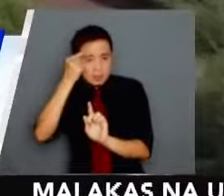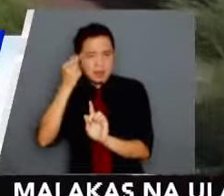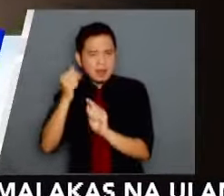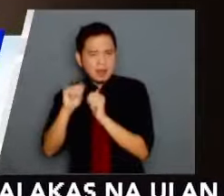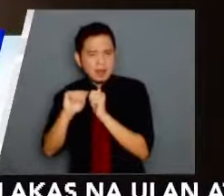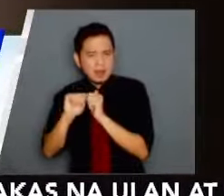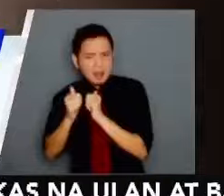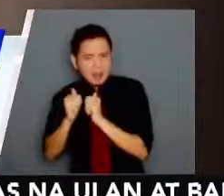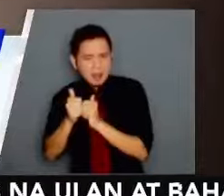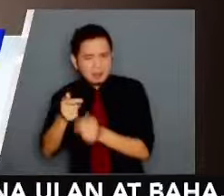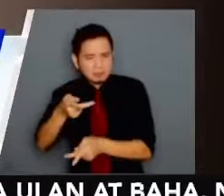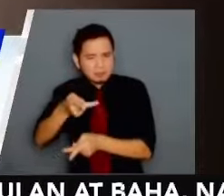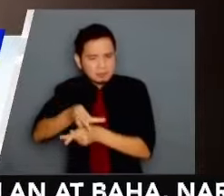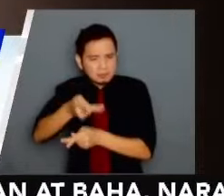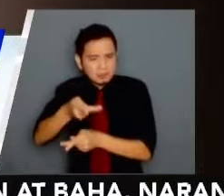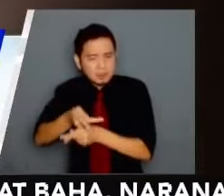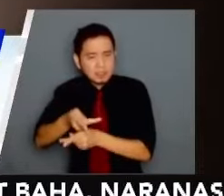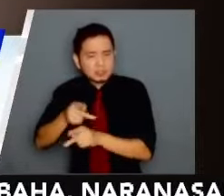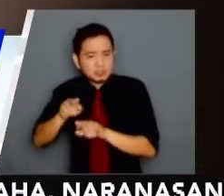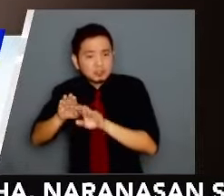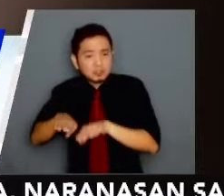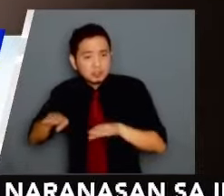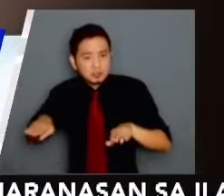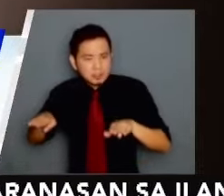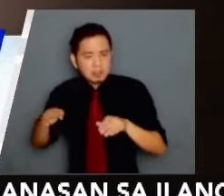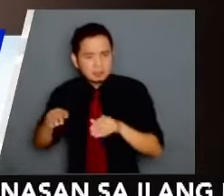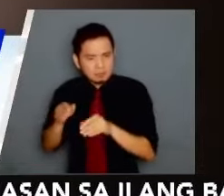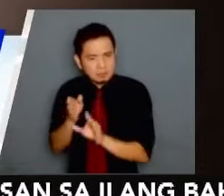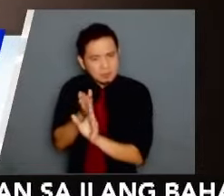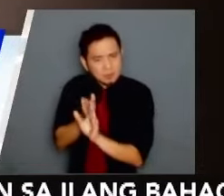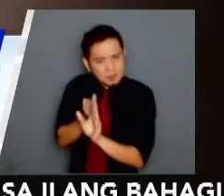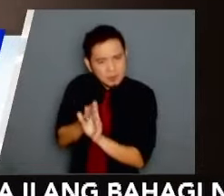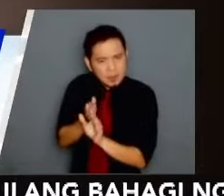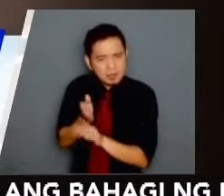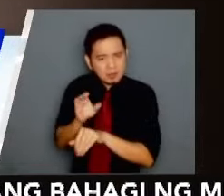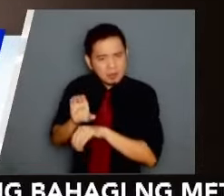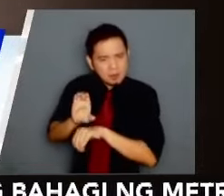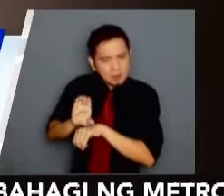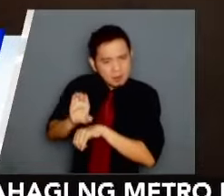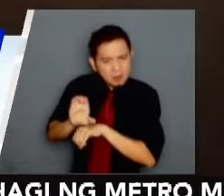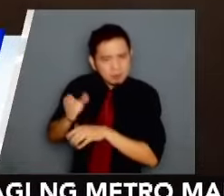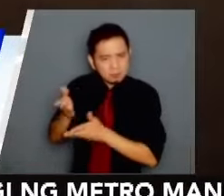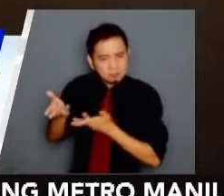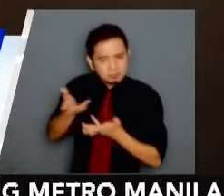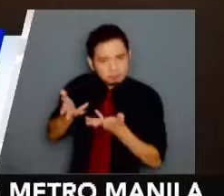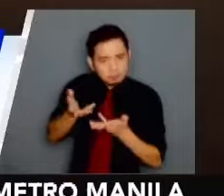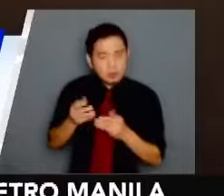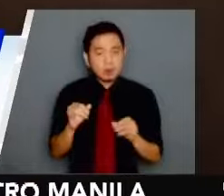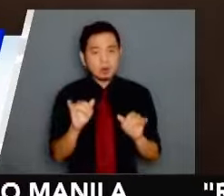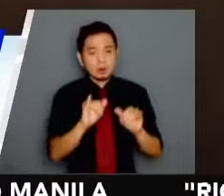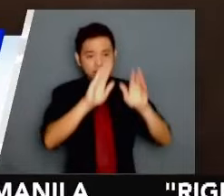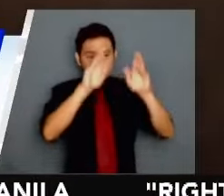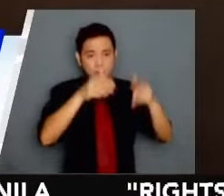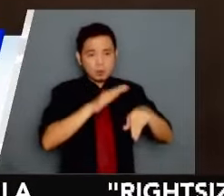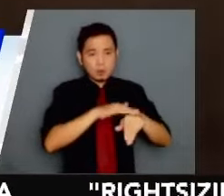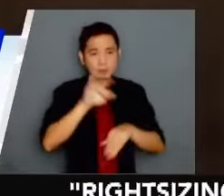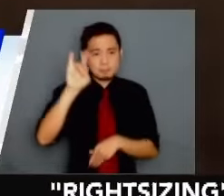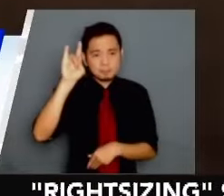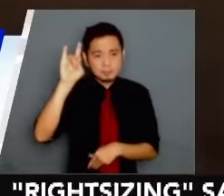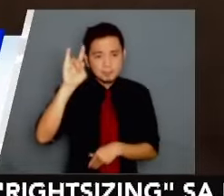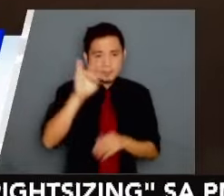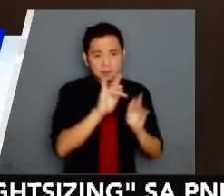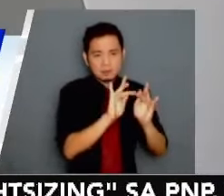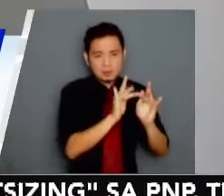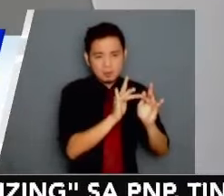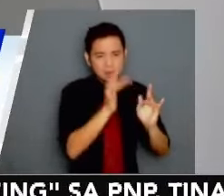biktima ito makikipagugnayan din daw ang mga ahensya ng pamahalaan sa mga social media platforms na karaniwang ginagamit sa pambibiktima sa